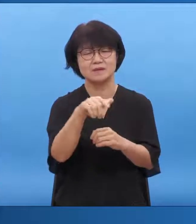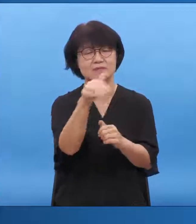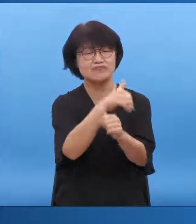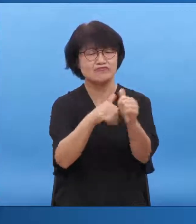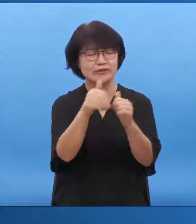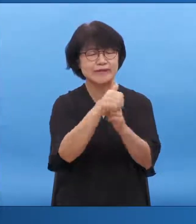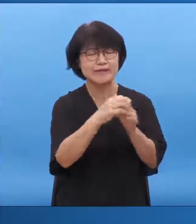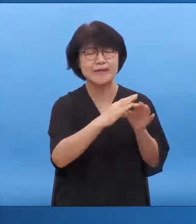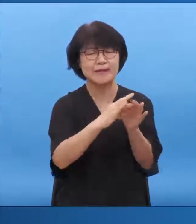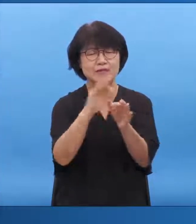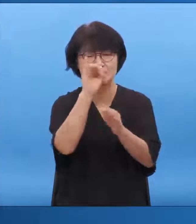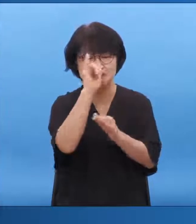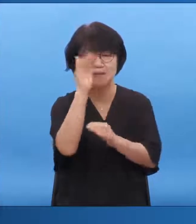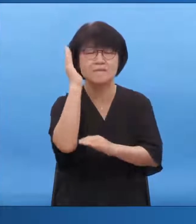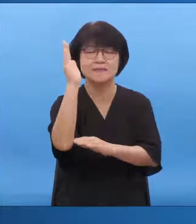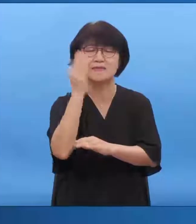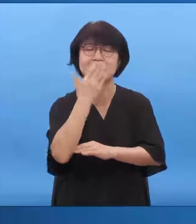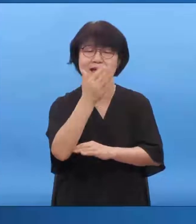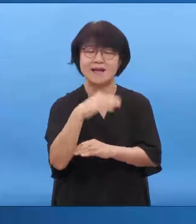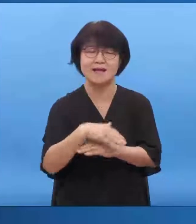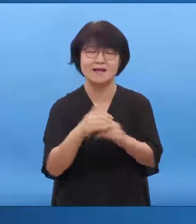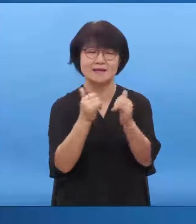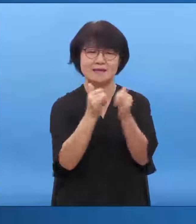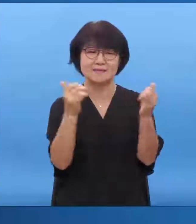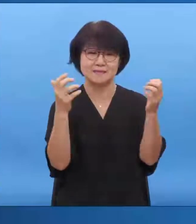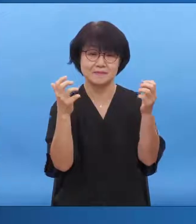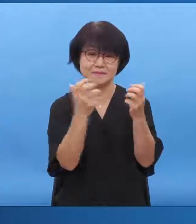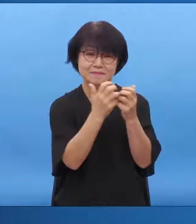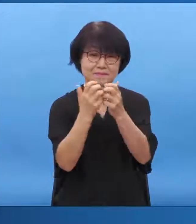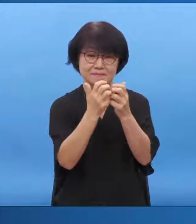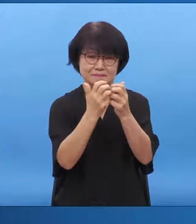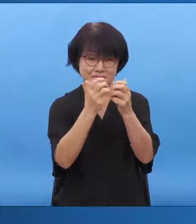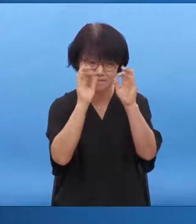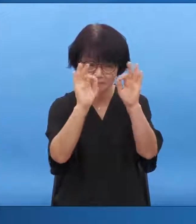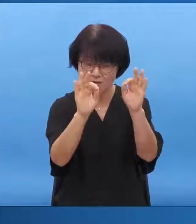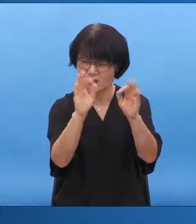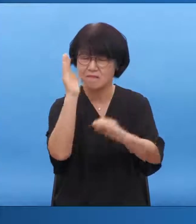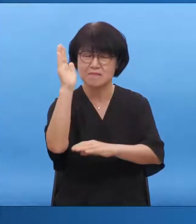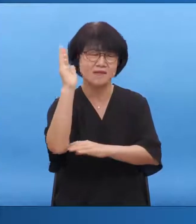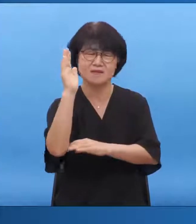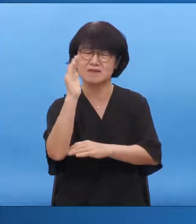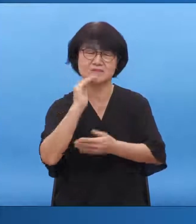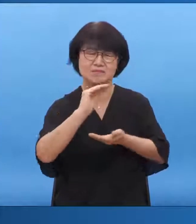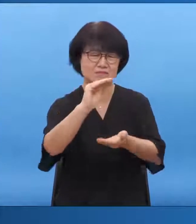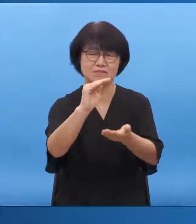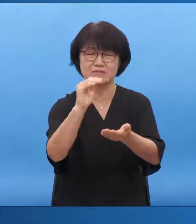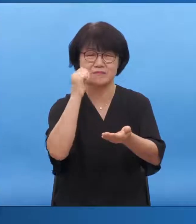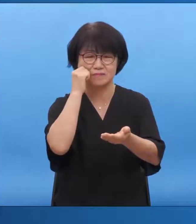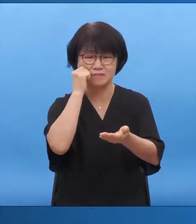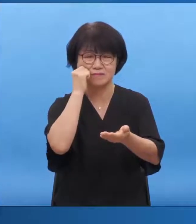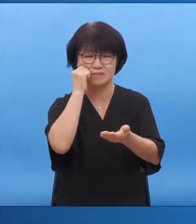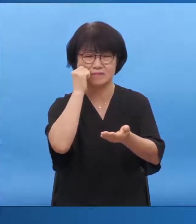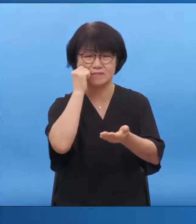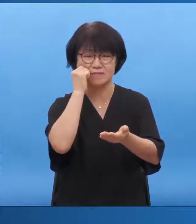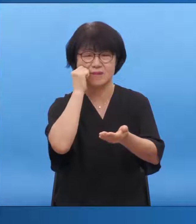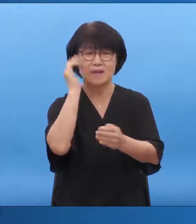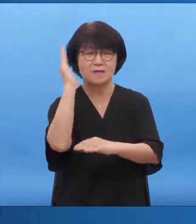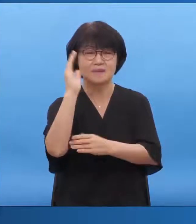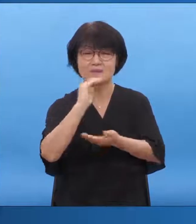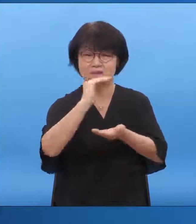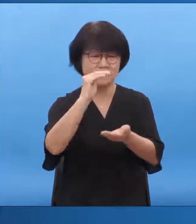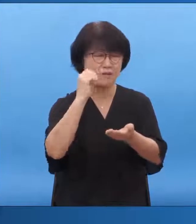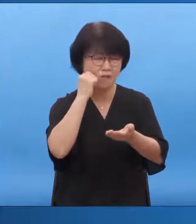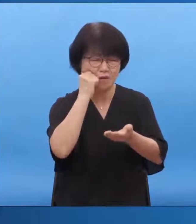돼야만 메시지를 할 수 있습니다. 사람 많이 모이는 데를 봤는데 메시지가 안 돼요. 메시지가 전달이 안 되지면 절대로